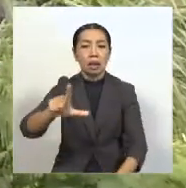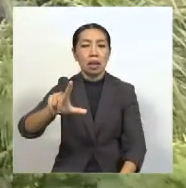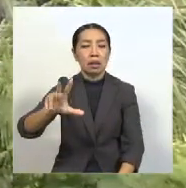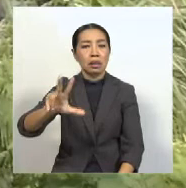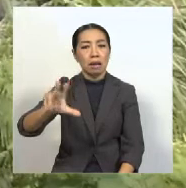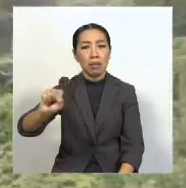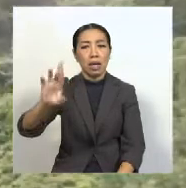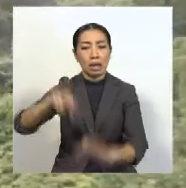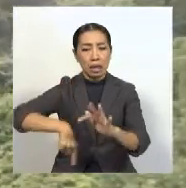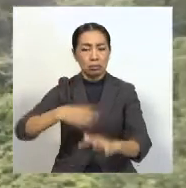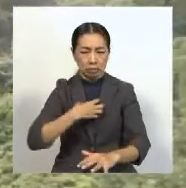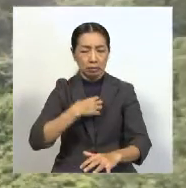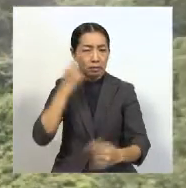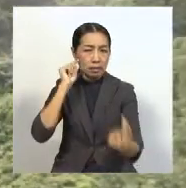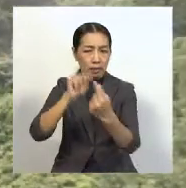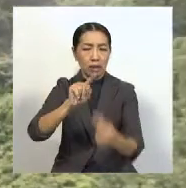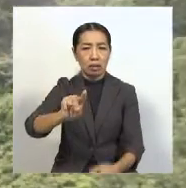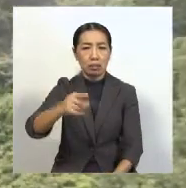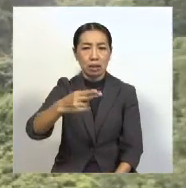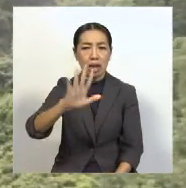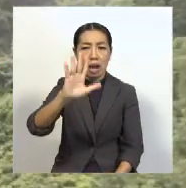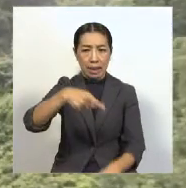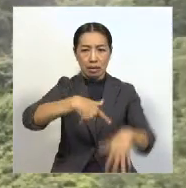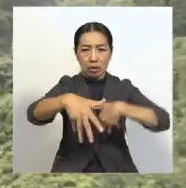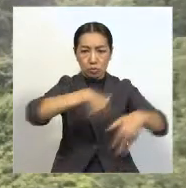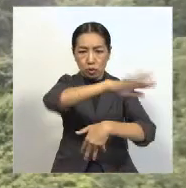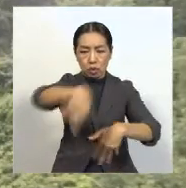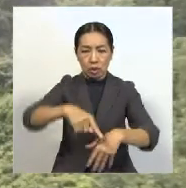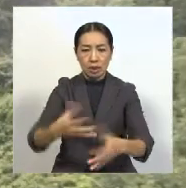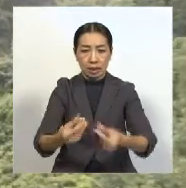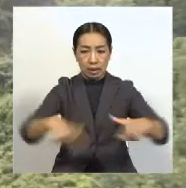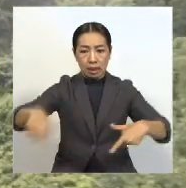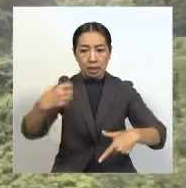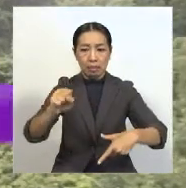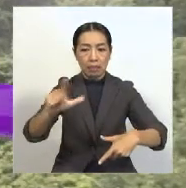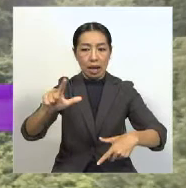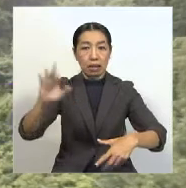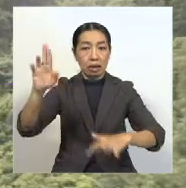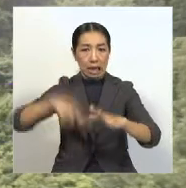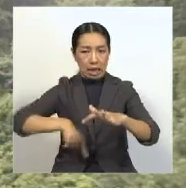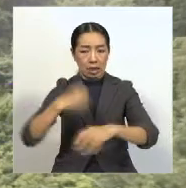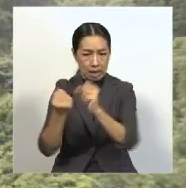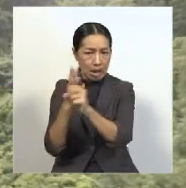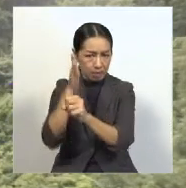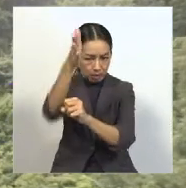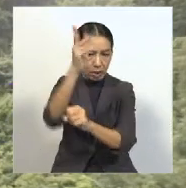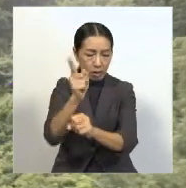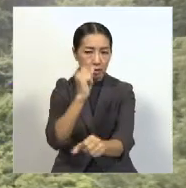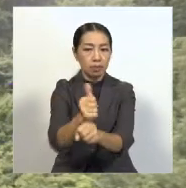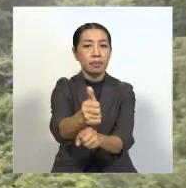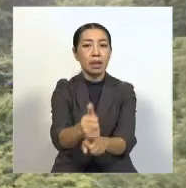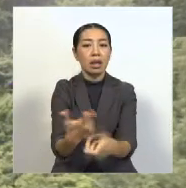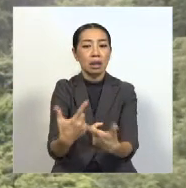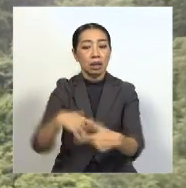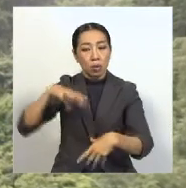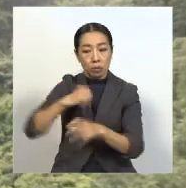งเสริมให้เกิดป่าชุมชนรวม 15,000 ชุมชนเนื้อที่10ล้านไร่ภายใน5ปีโดยจะมีหน่วยงานที่เกี่ยวข้องเ